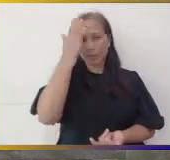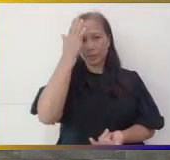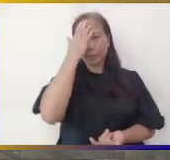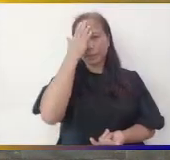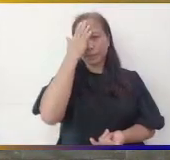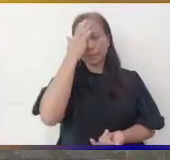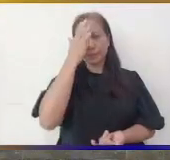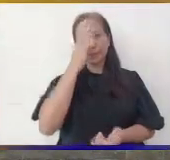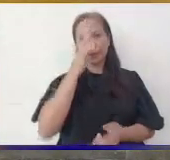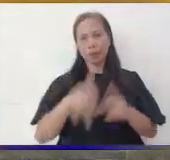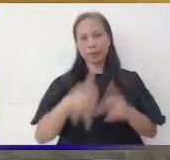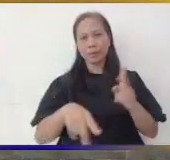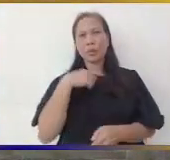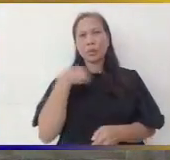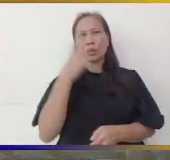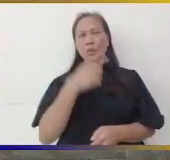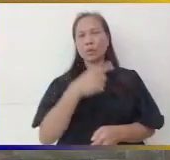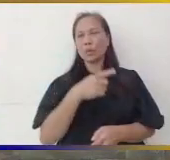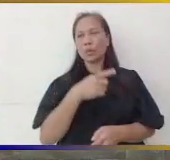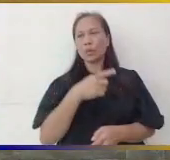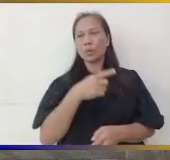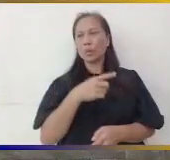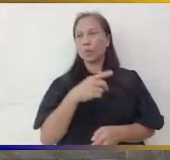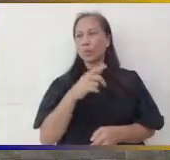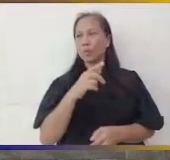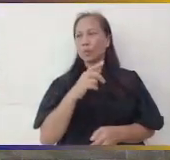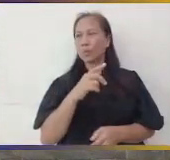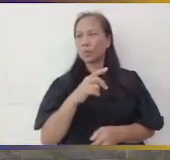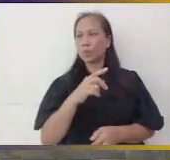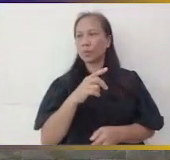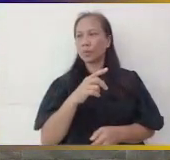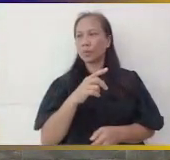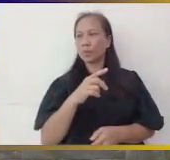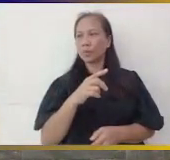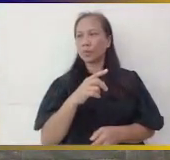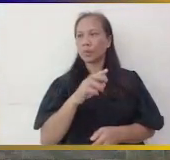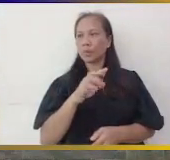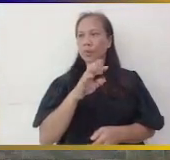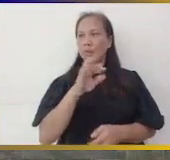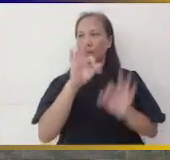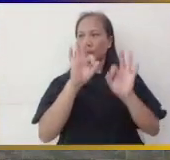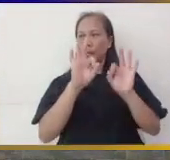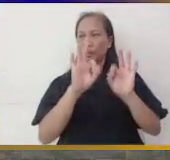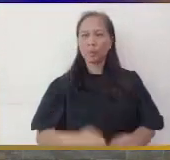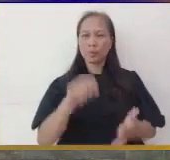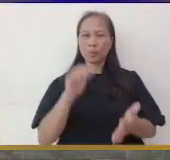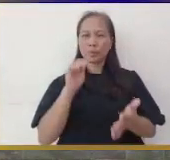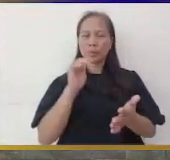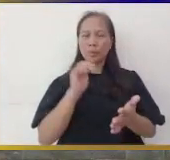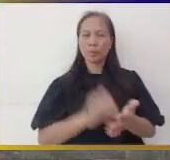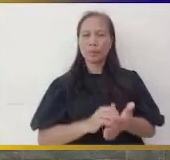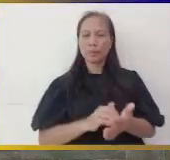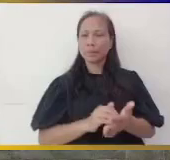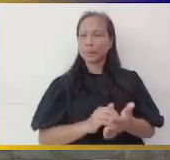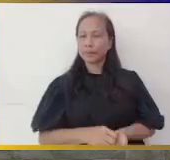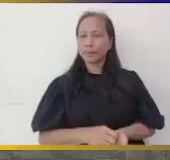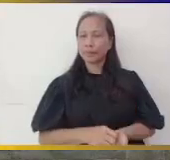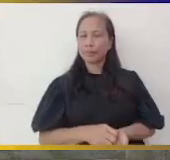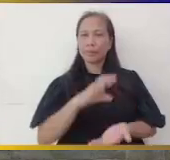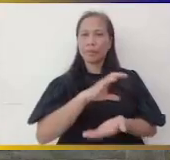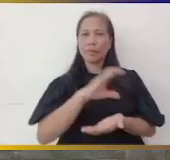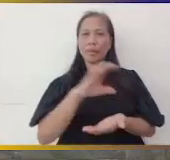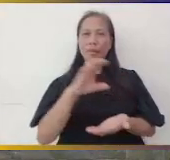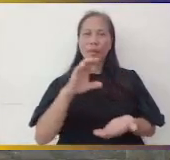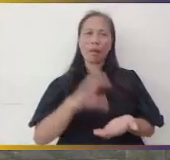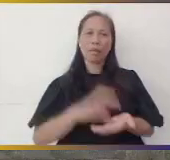na Tin Tinatawag alr kasi pumasok na po tayo dito sa sa panahon na kung saan sa kalagitnaan ng church